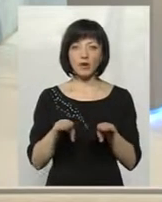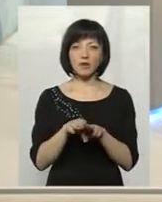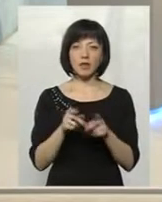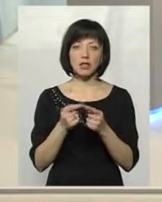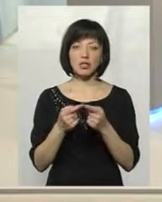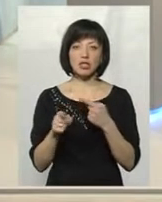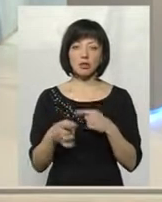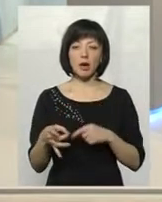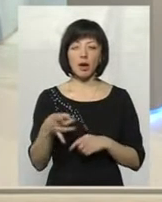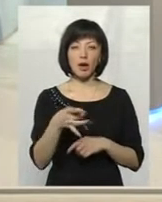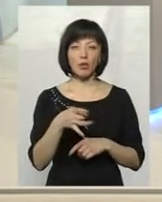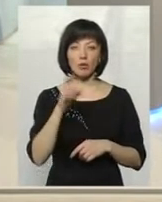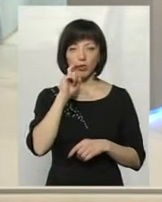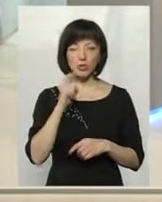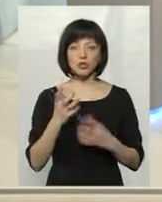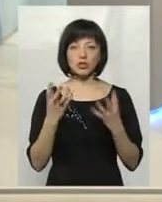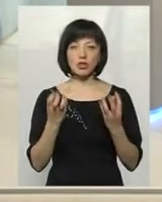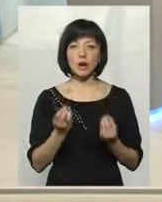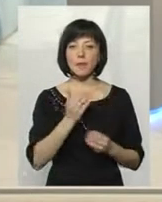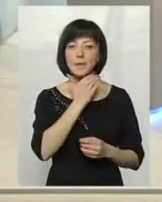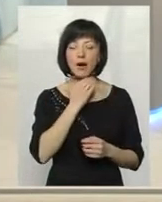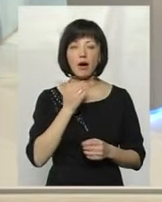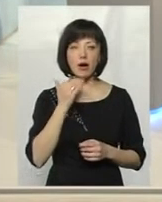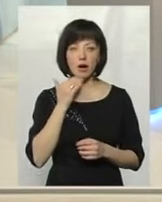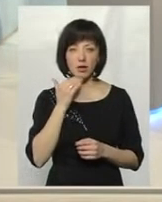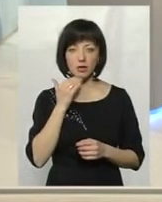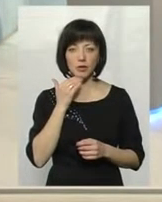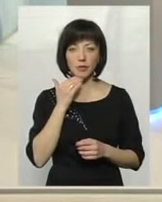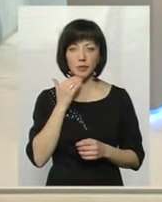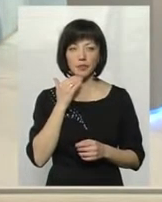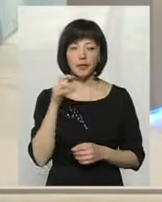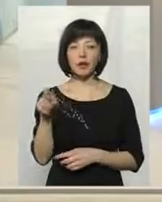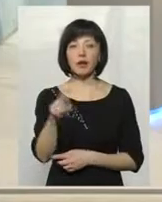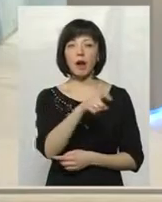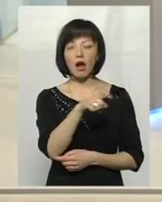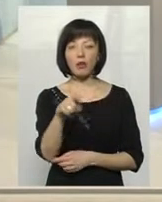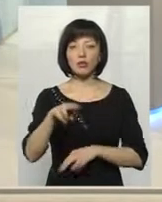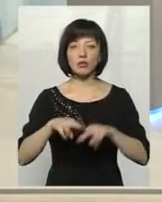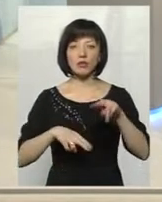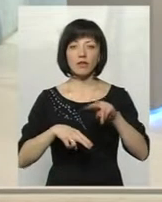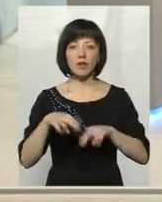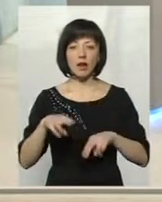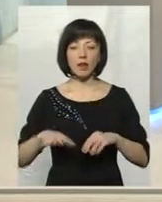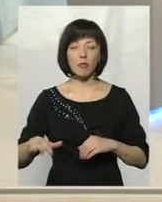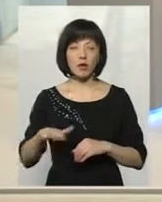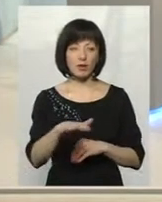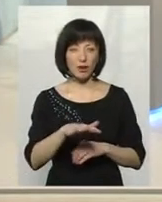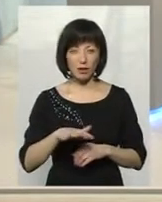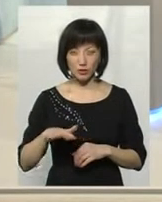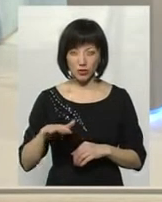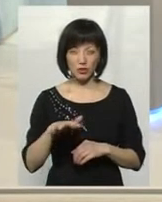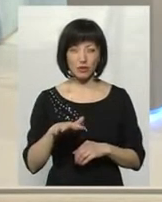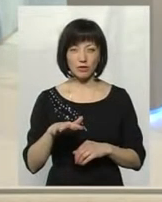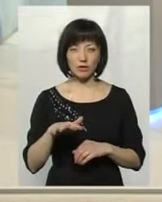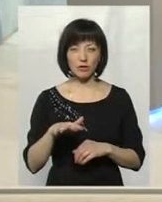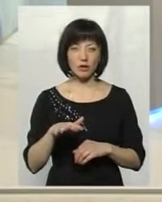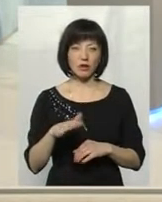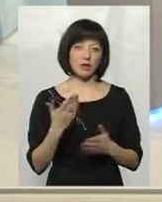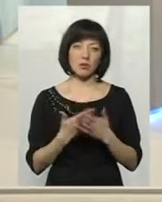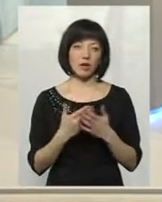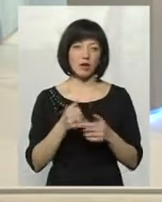іншими регіонами України, ще досить багато тих буйкранів і будівельних майданчиків. Що не